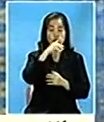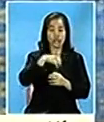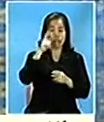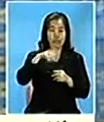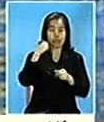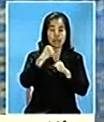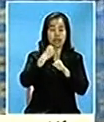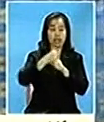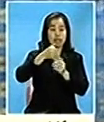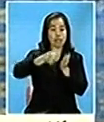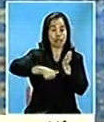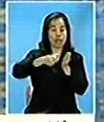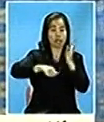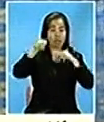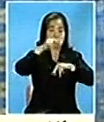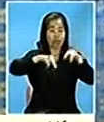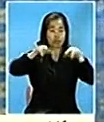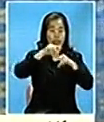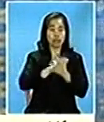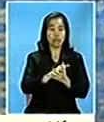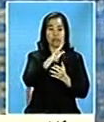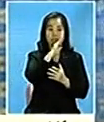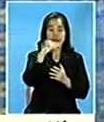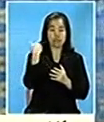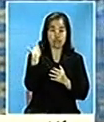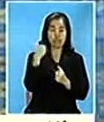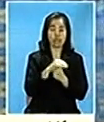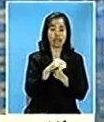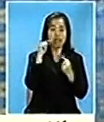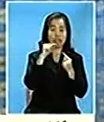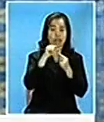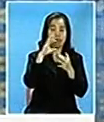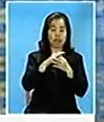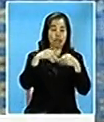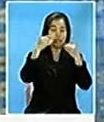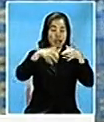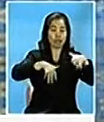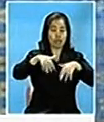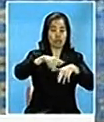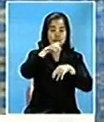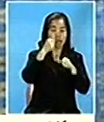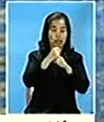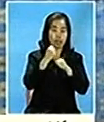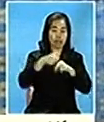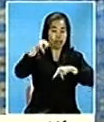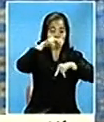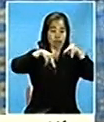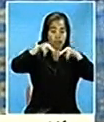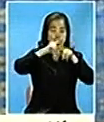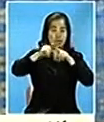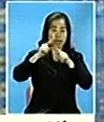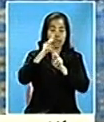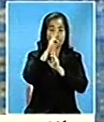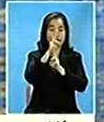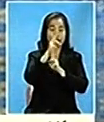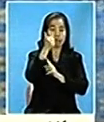การทางภาษีเข้าไปกำกับตามใดที่เราจะต้องให้ประชาชนของเราเข้ามาดูแลสิ่งแวดล้อม